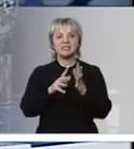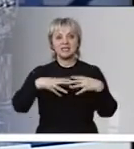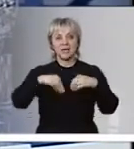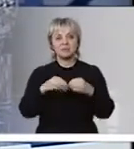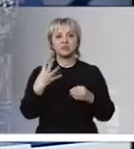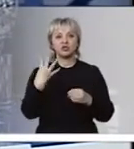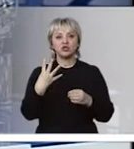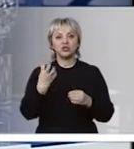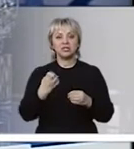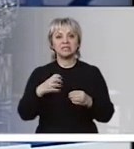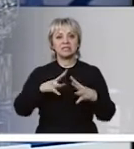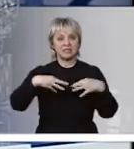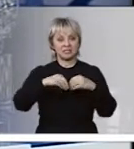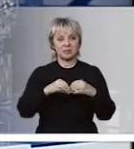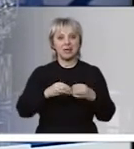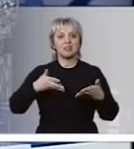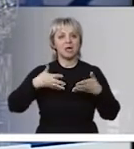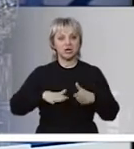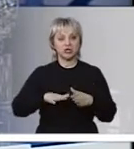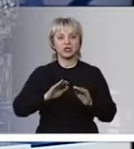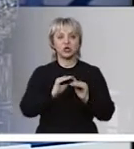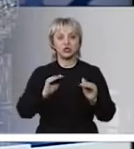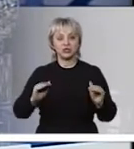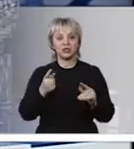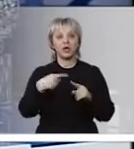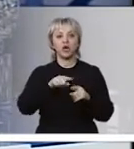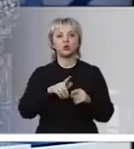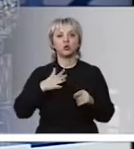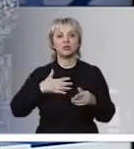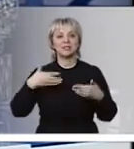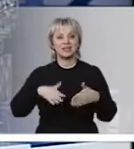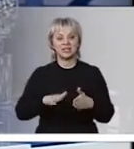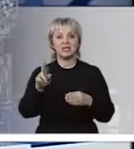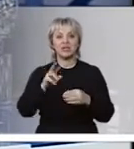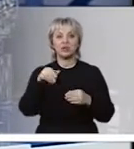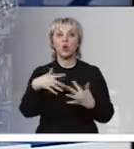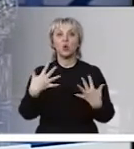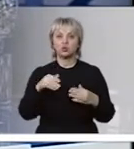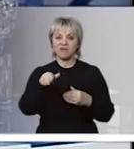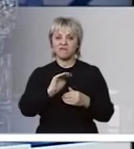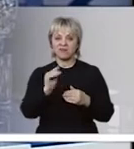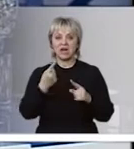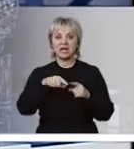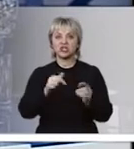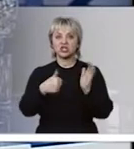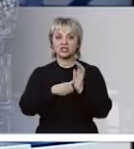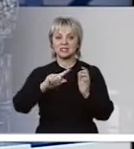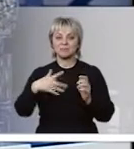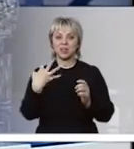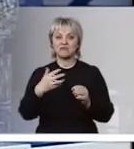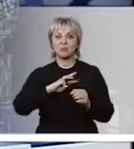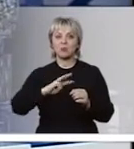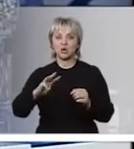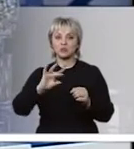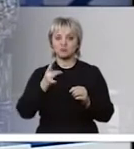семьям, это 400 семей на рождение детишек, которые у нас родились в январе и уже в феврале. Это 6,5